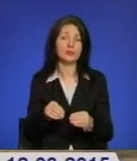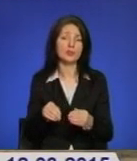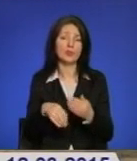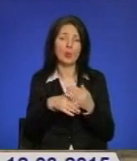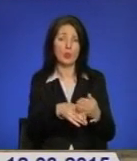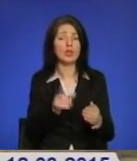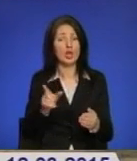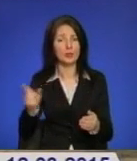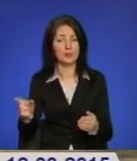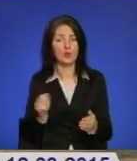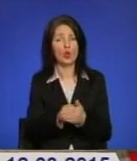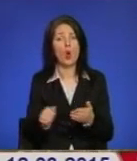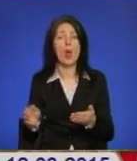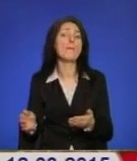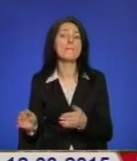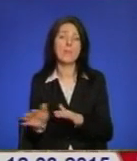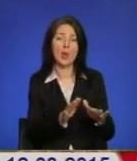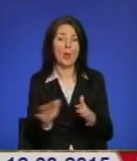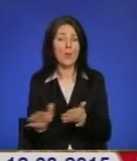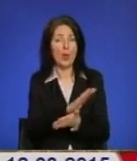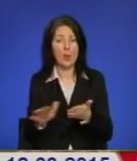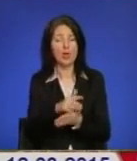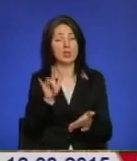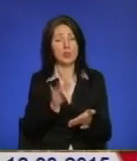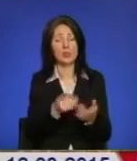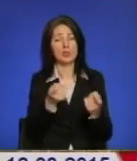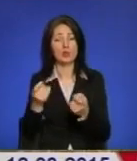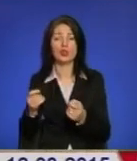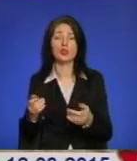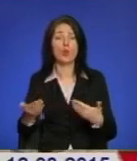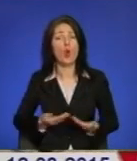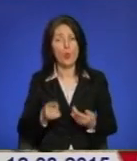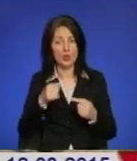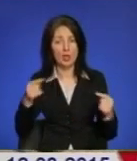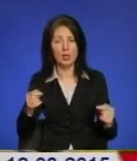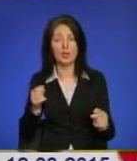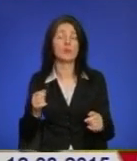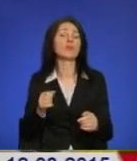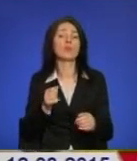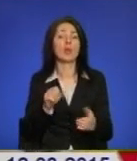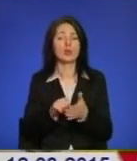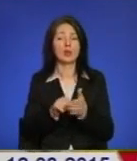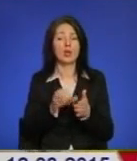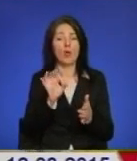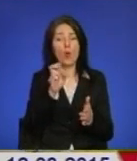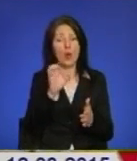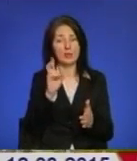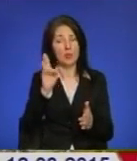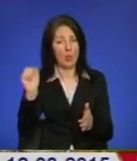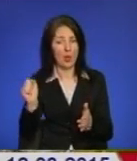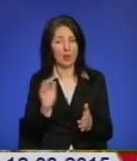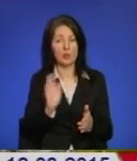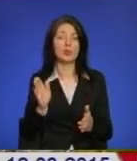До прибирання міста залучать комунальників, представників ОСББ. Буде проведено дві толоки напередодні Великодніх